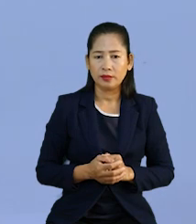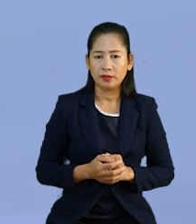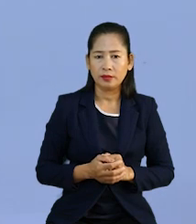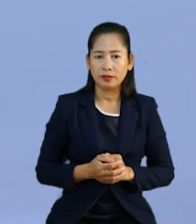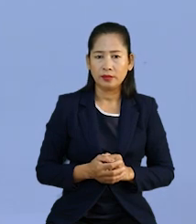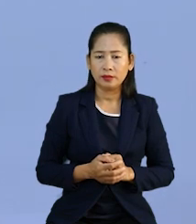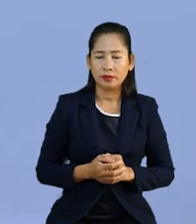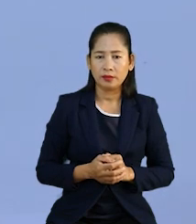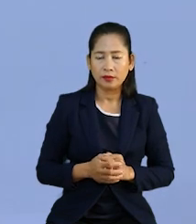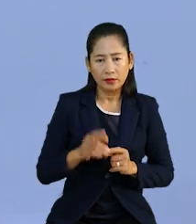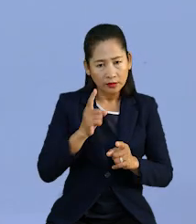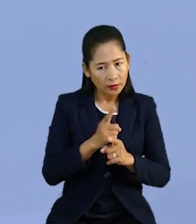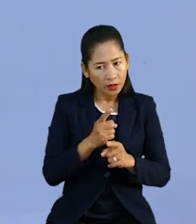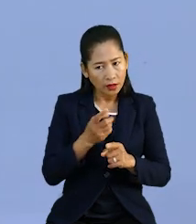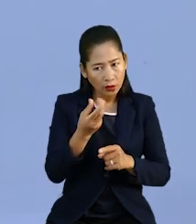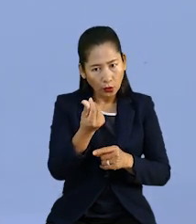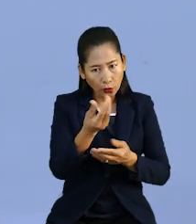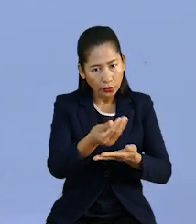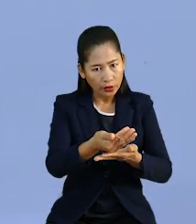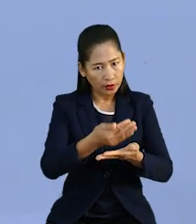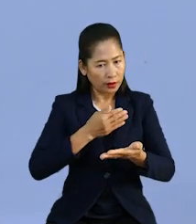trớ áp ra